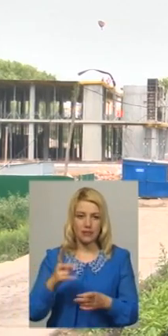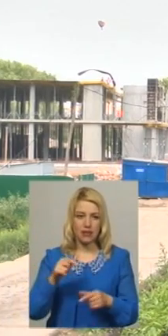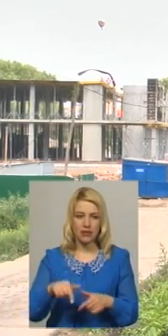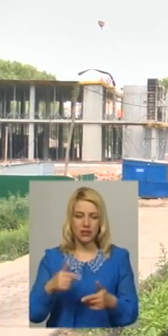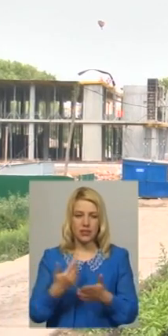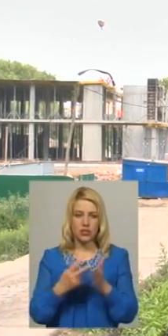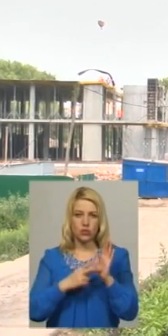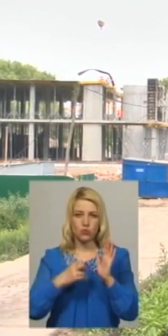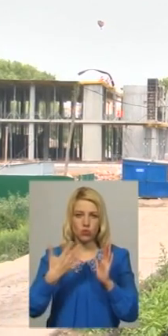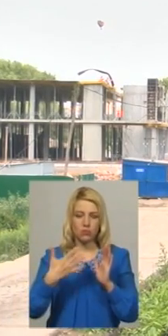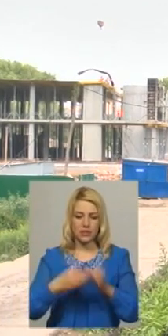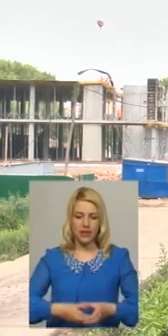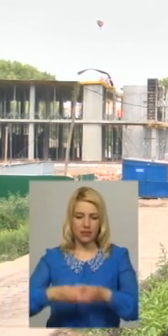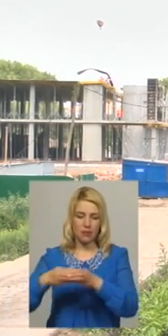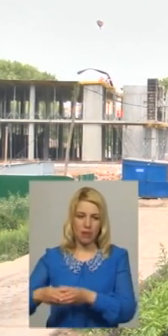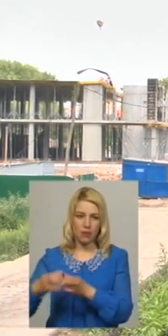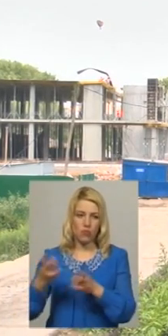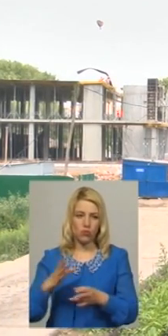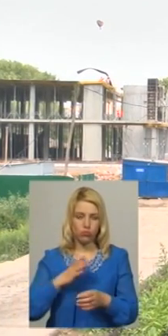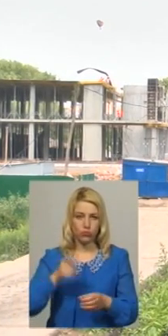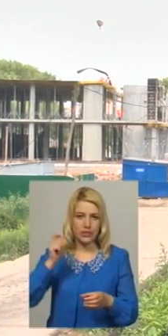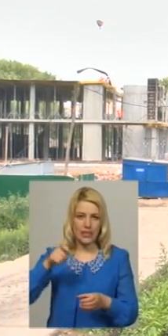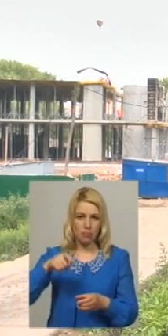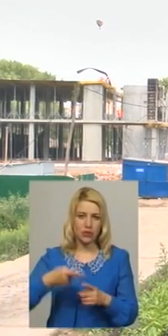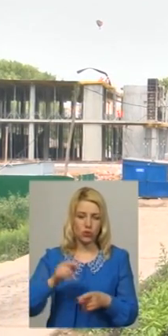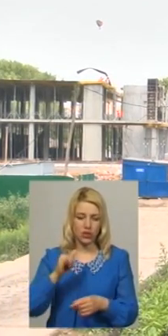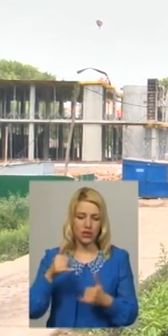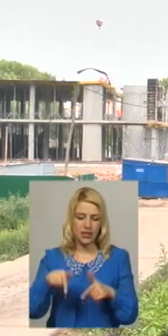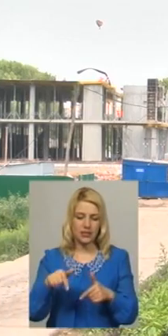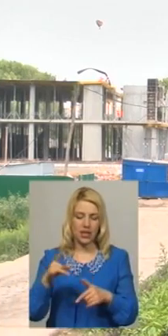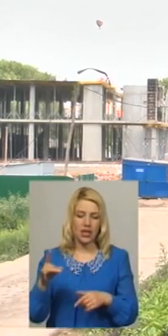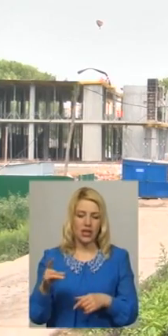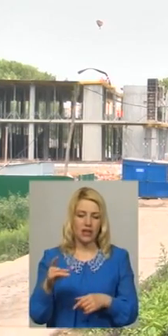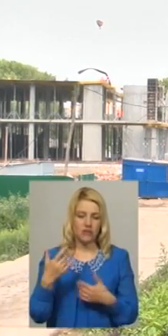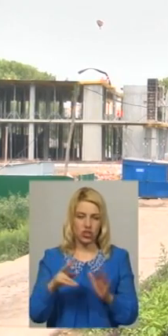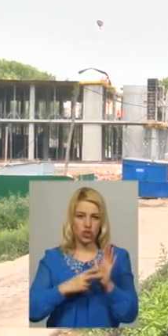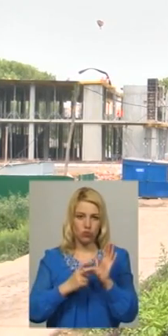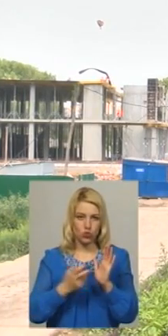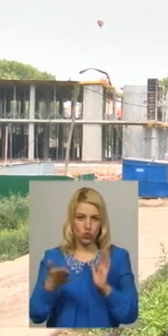десь 750 паль мало бути забито, і з них вже на даний час десь 700 є забитих.